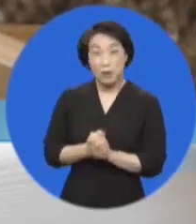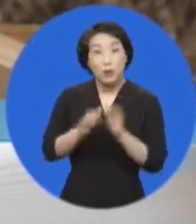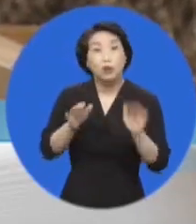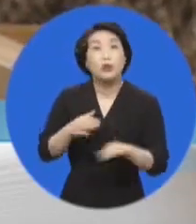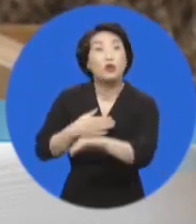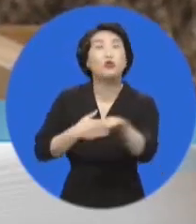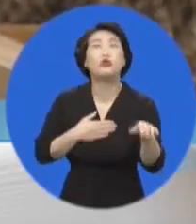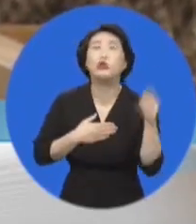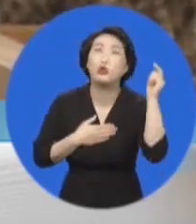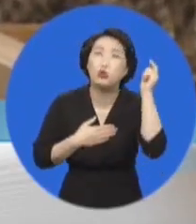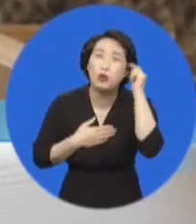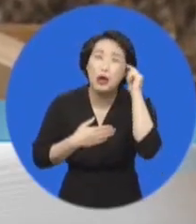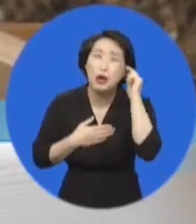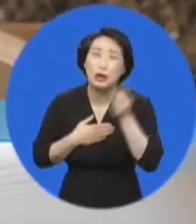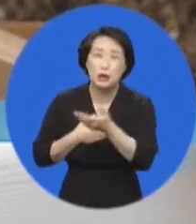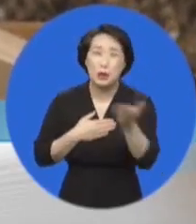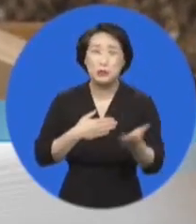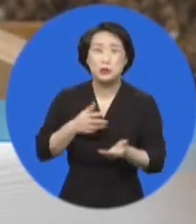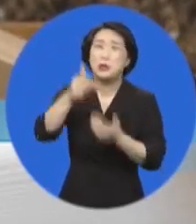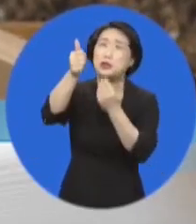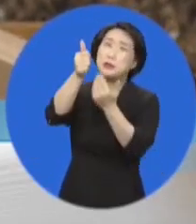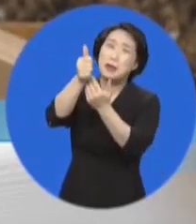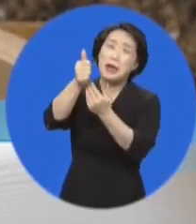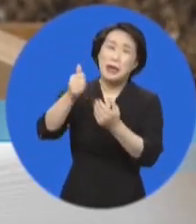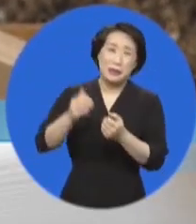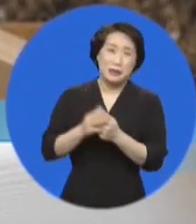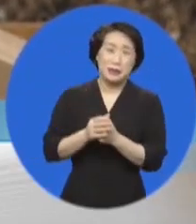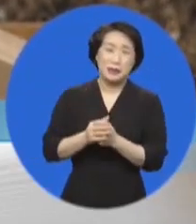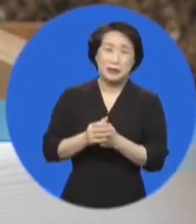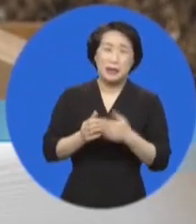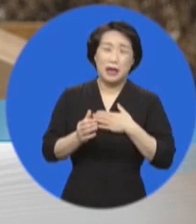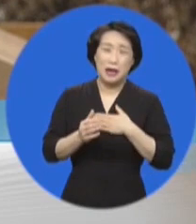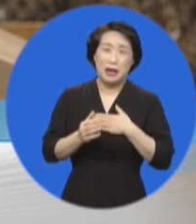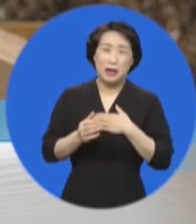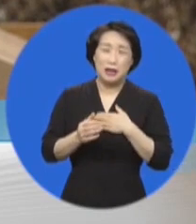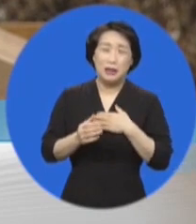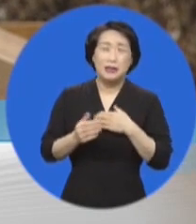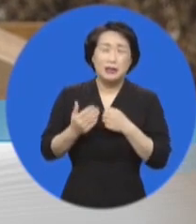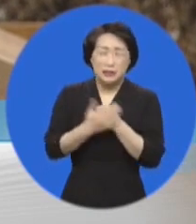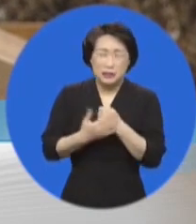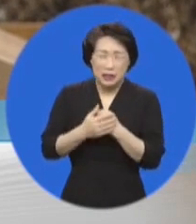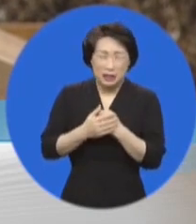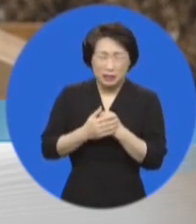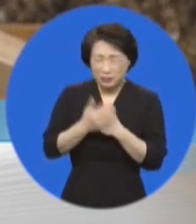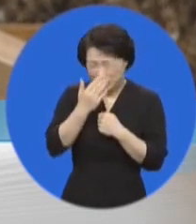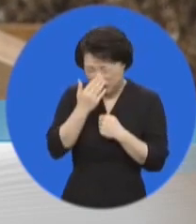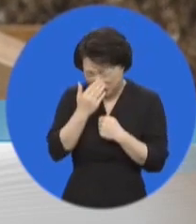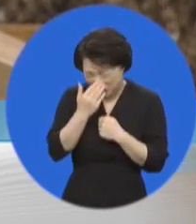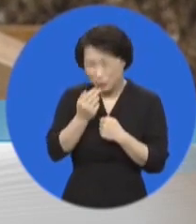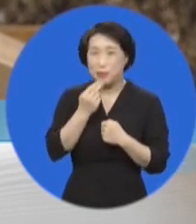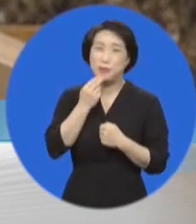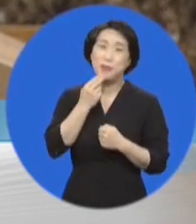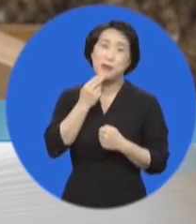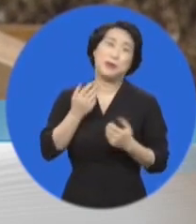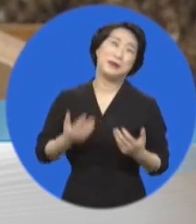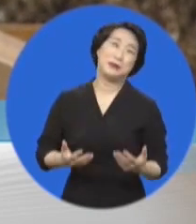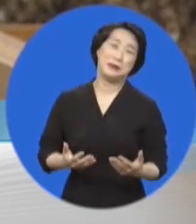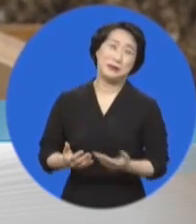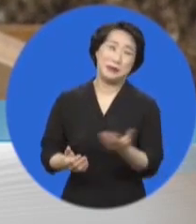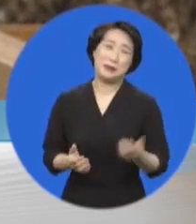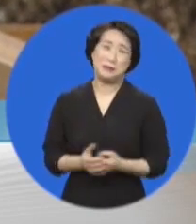그런데 왜 이분의 은혜 앞에 그토록 절실하지 못할까?